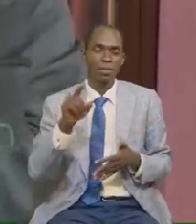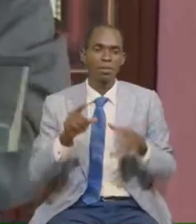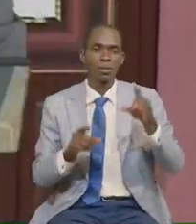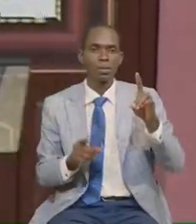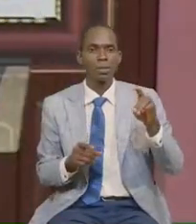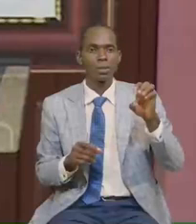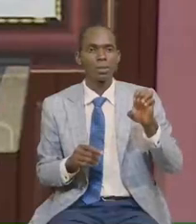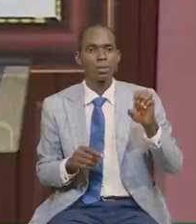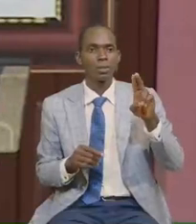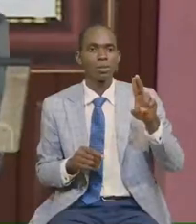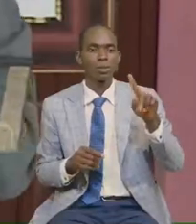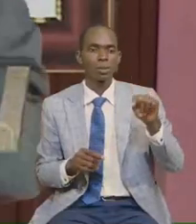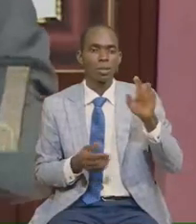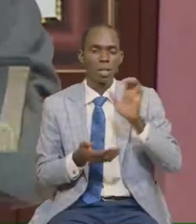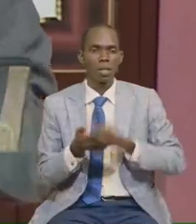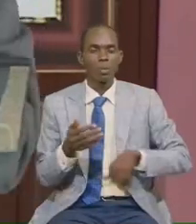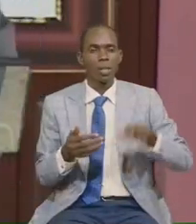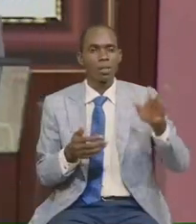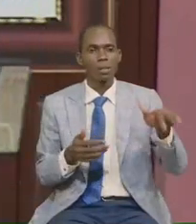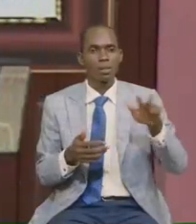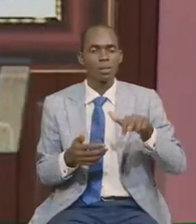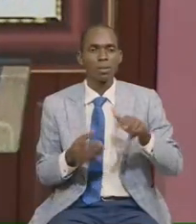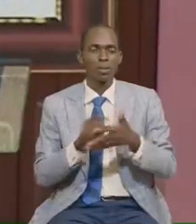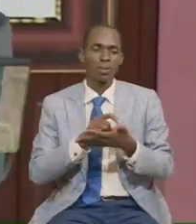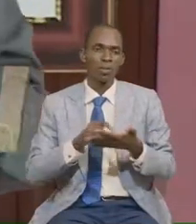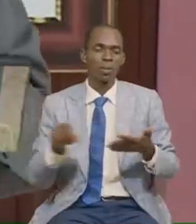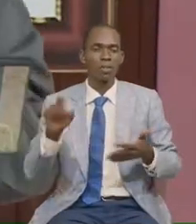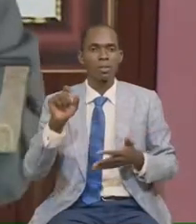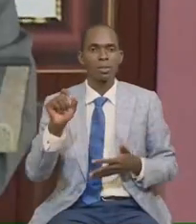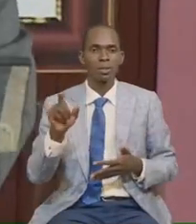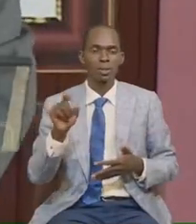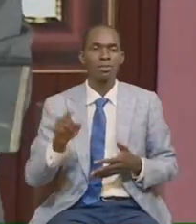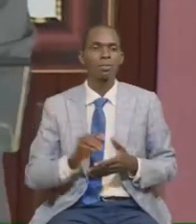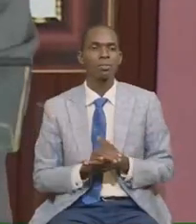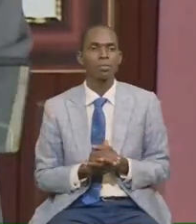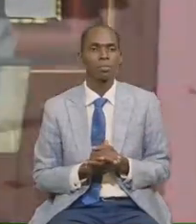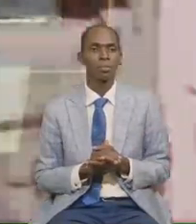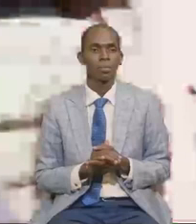Deutéronome 33, nous lisons à partir du verset 11.